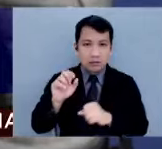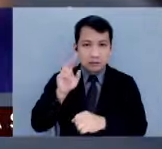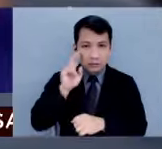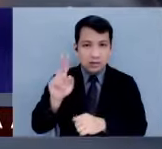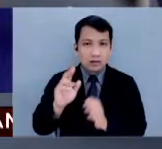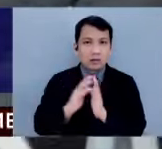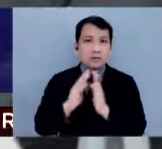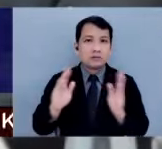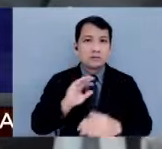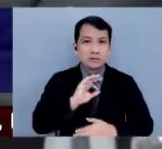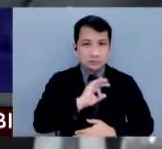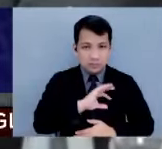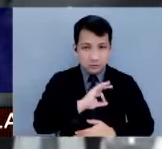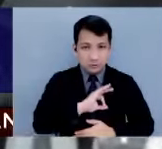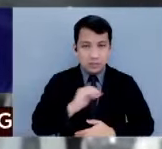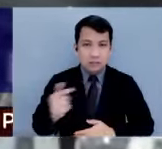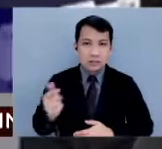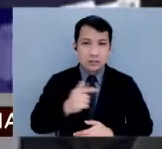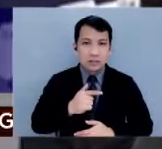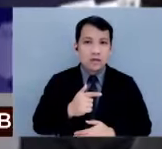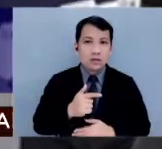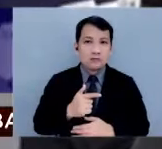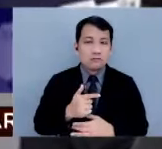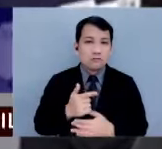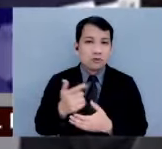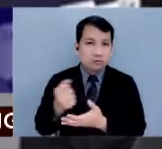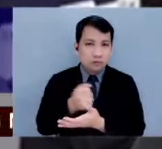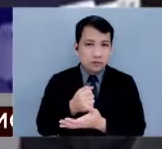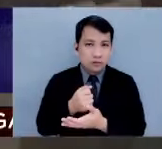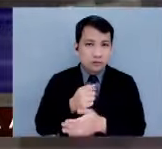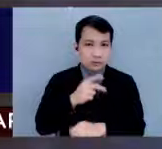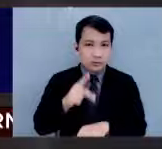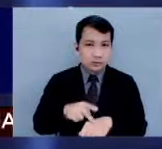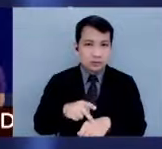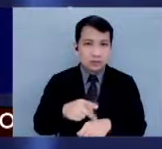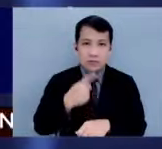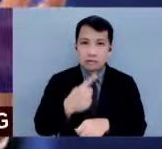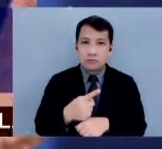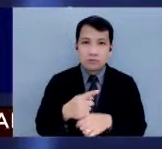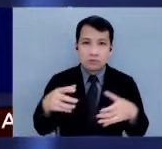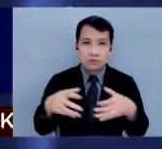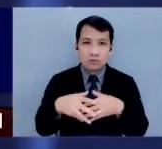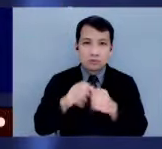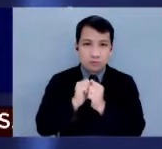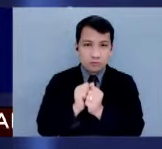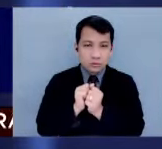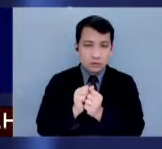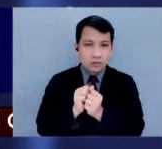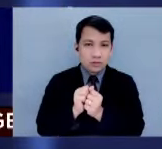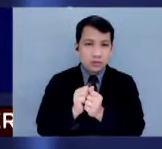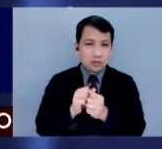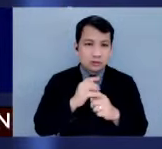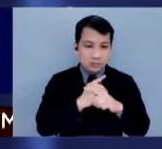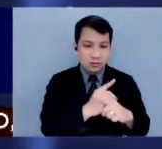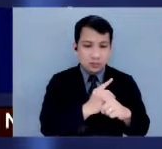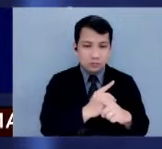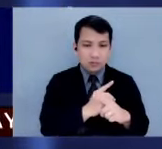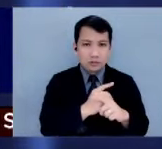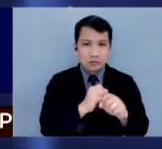benepisyong makukuha rito ng Pilipinas. And when I say work together, it is not only for defense and security, it is also